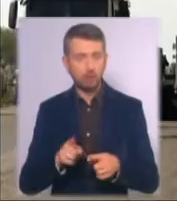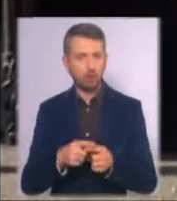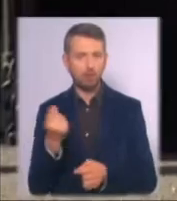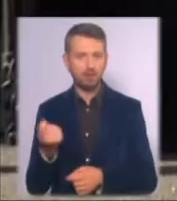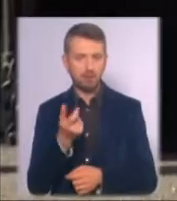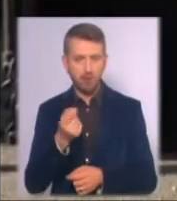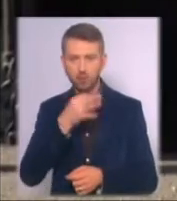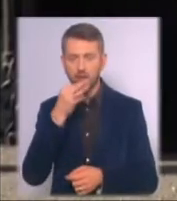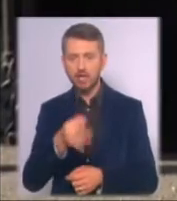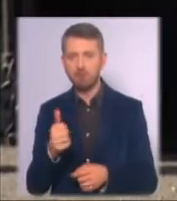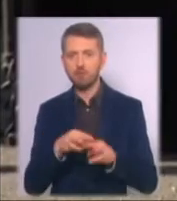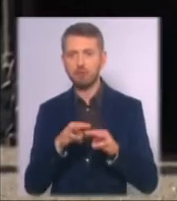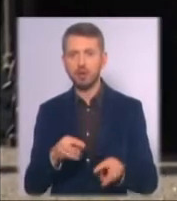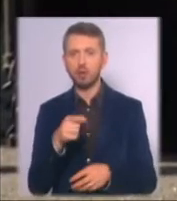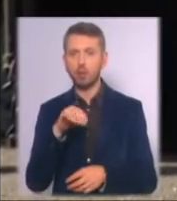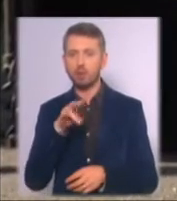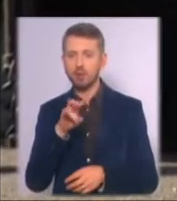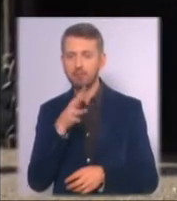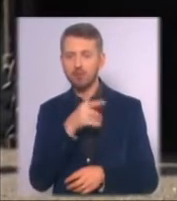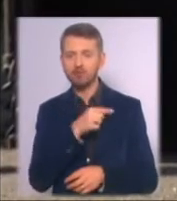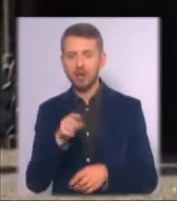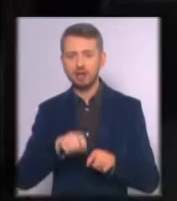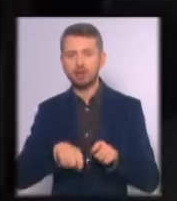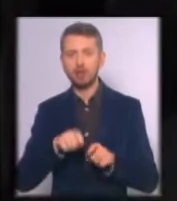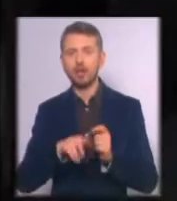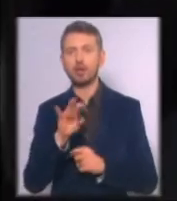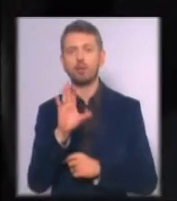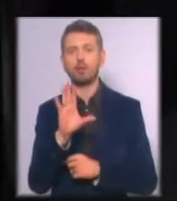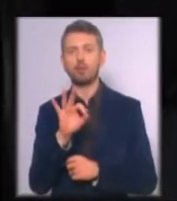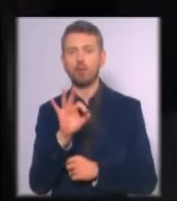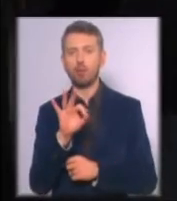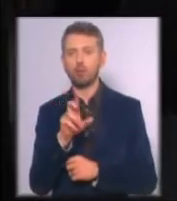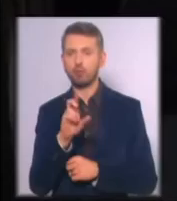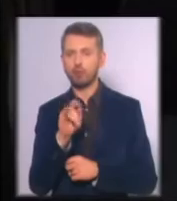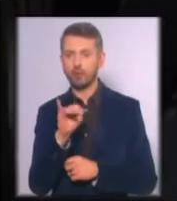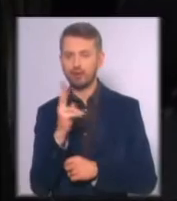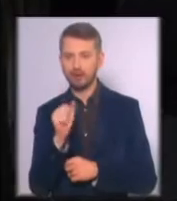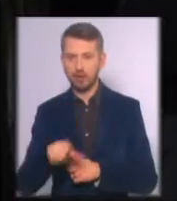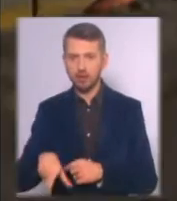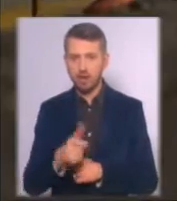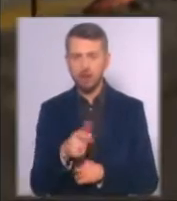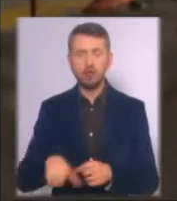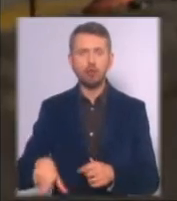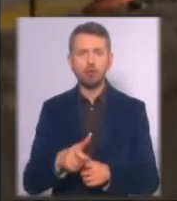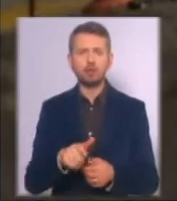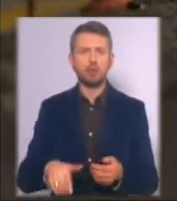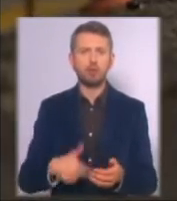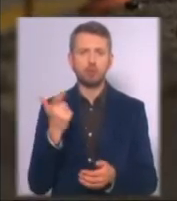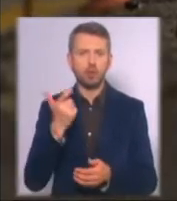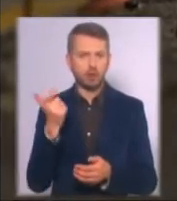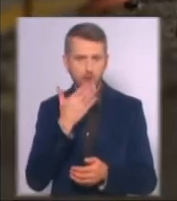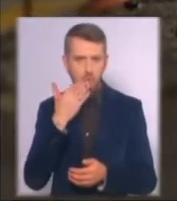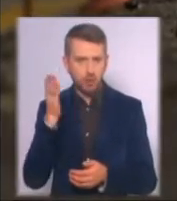час інспектування Новообухівської траси. Дорожнє господарство у критичному стані, не вистачає ні грошей, ні техніки. А тому підприємці